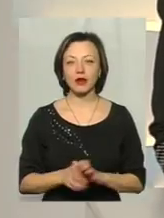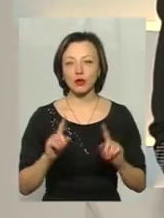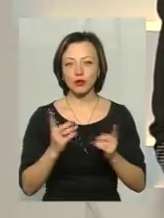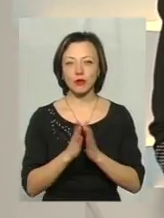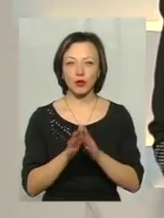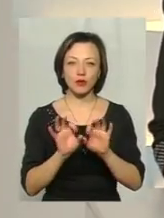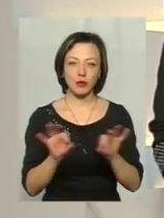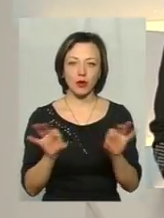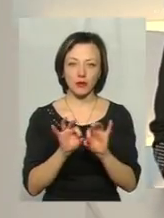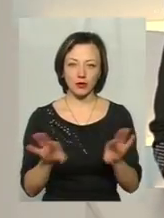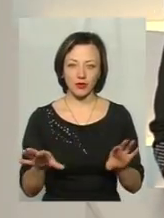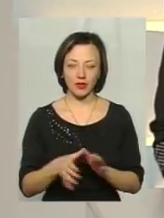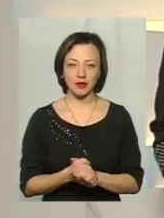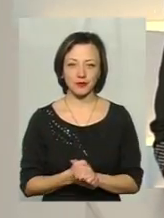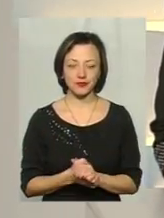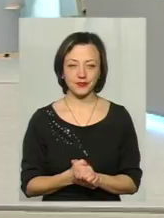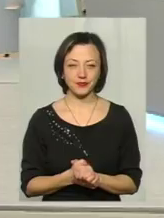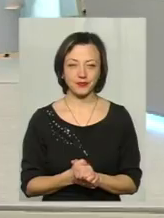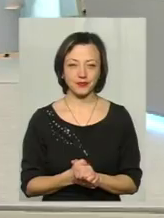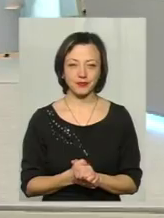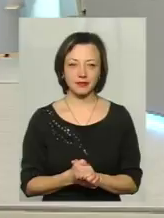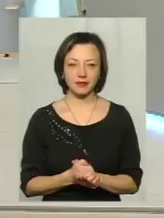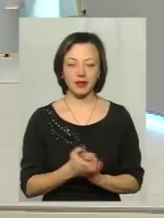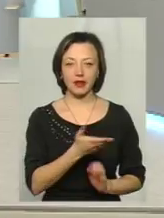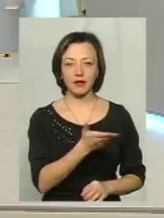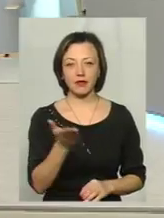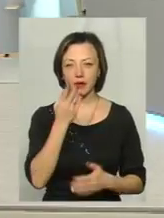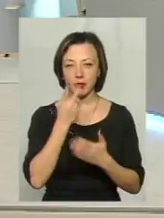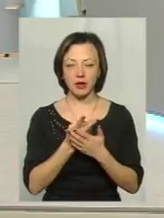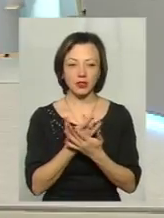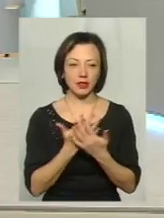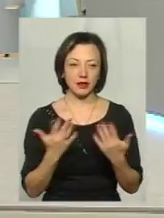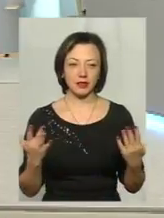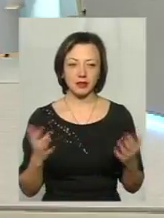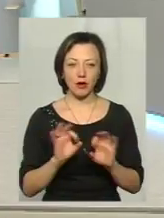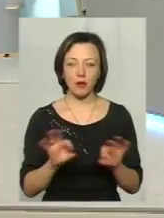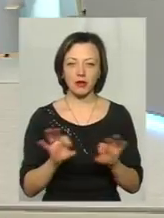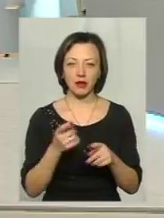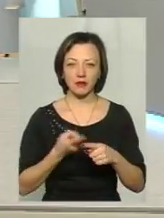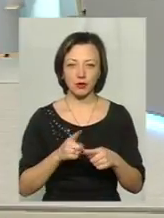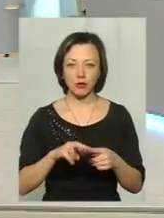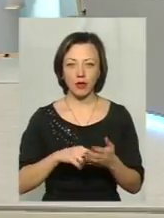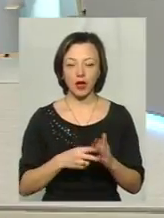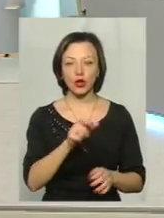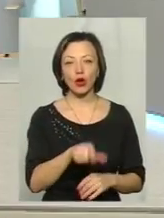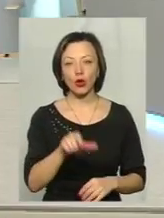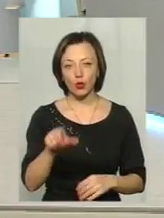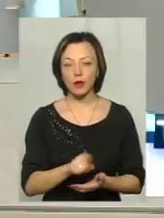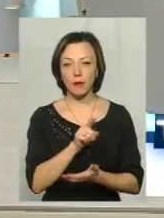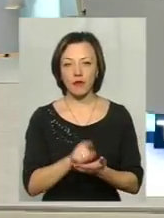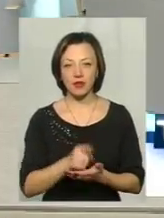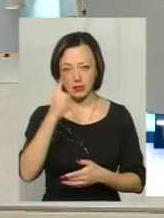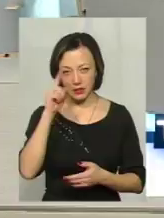прошу прокоментувати. Ну, ви бачите, різні коментарі в цьому плані. Ну, люди повинні знати